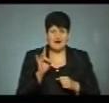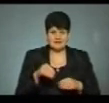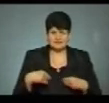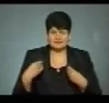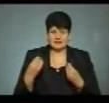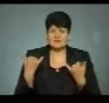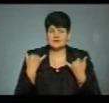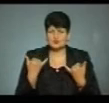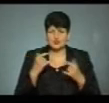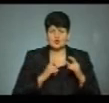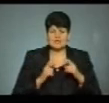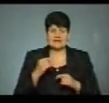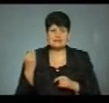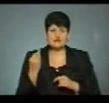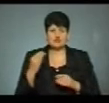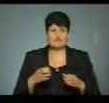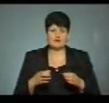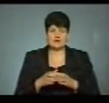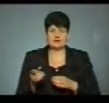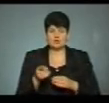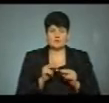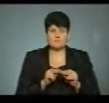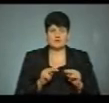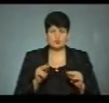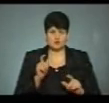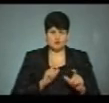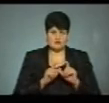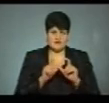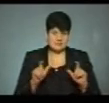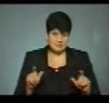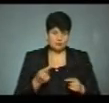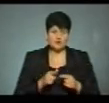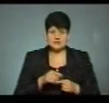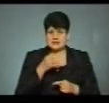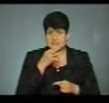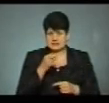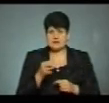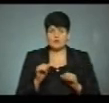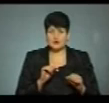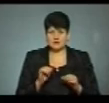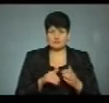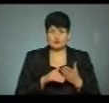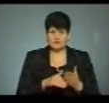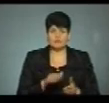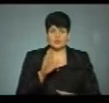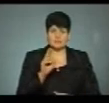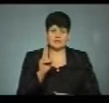сьогодні студенти історичного факультету Тернопільського педуніверситету. Про це повідомив куратор волонтерів Володимир